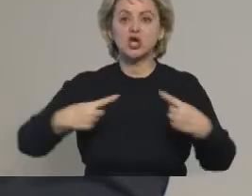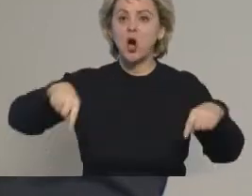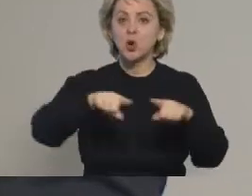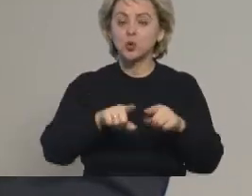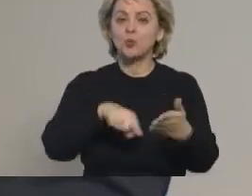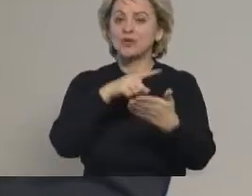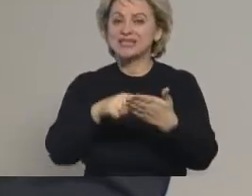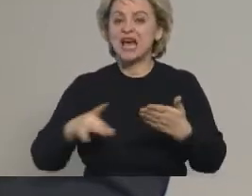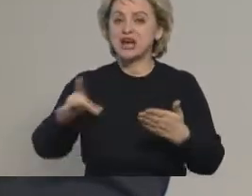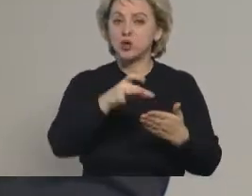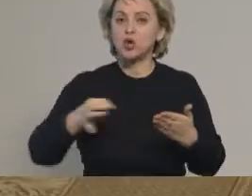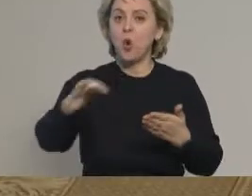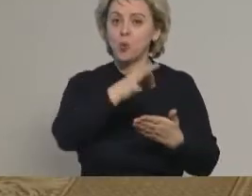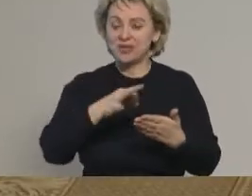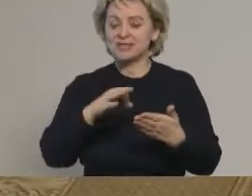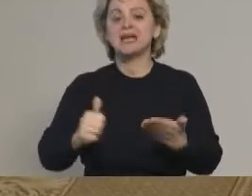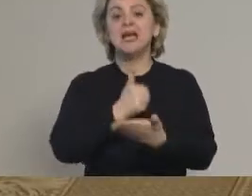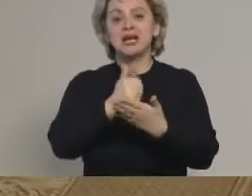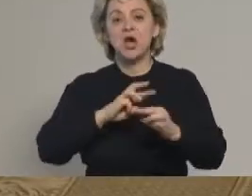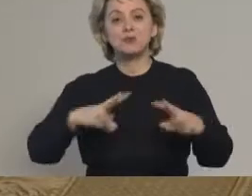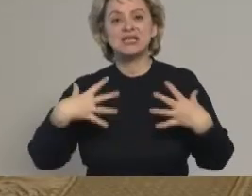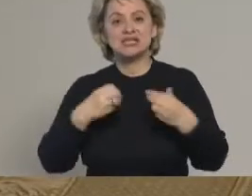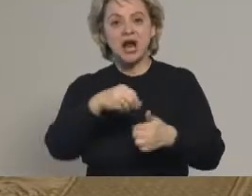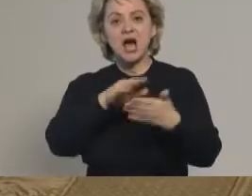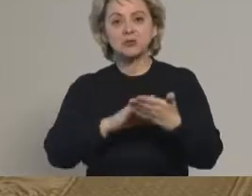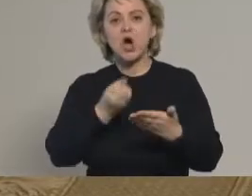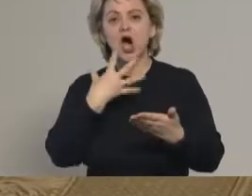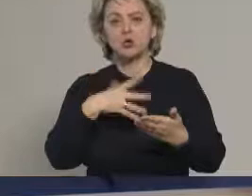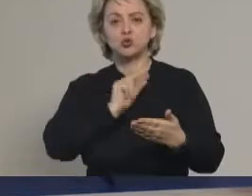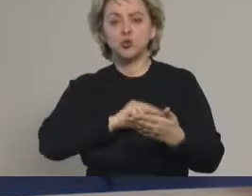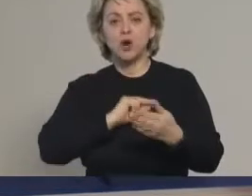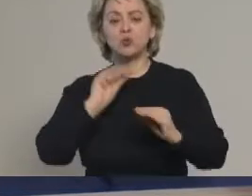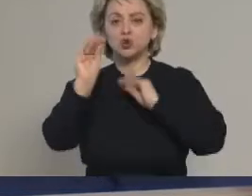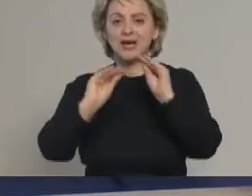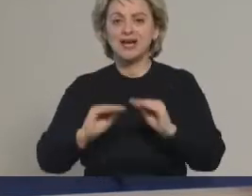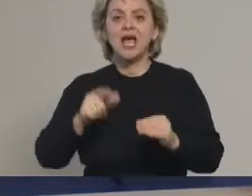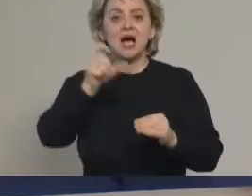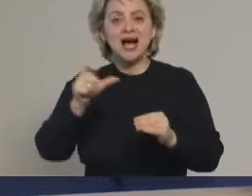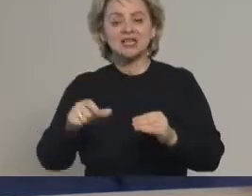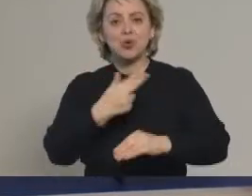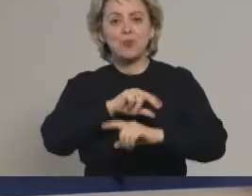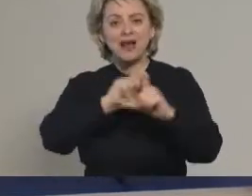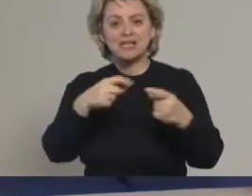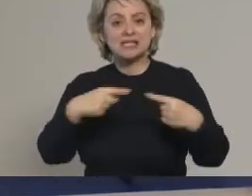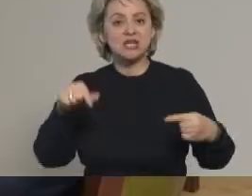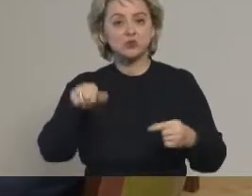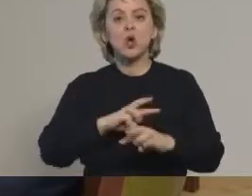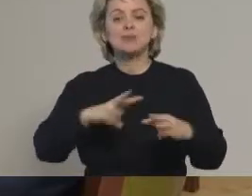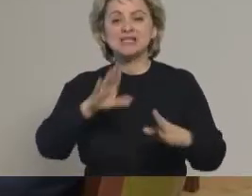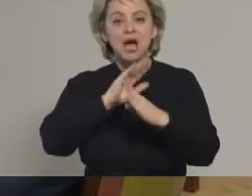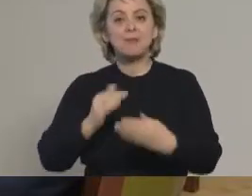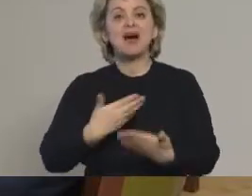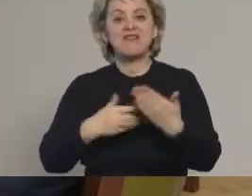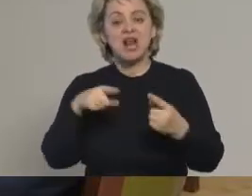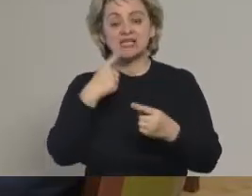и муниципальных районов области. Глава Минздрава отметила хорошую работу по обеспечению кадрами больницы поликлиник. Министр экологии